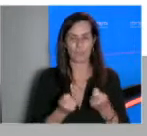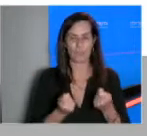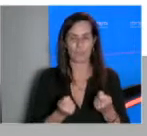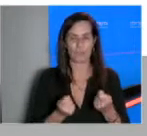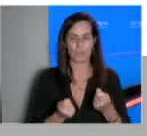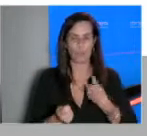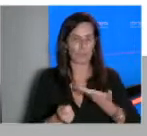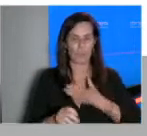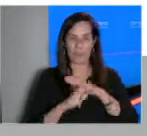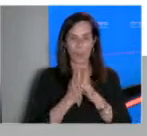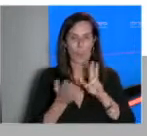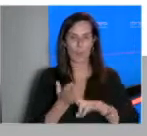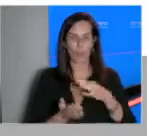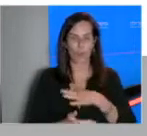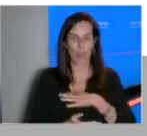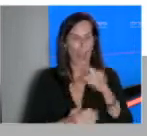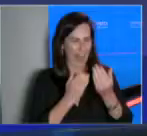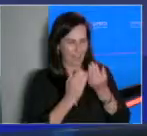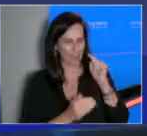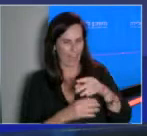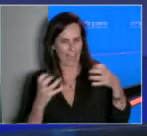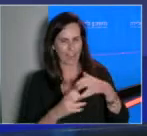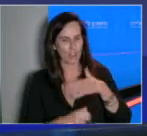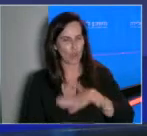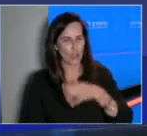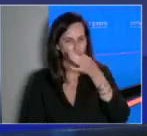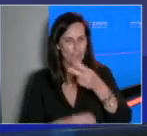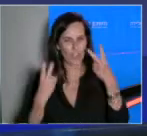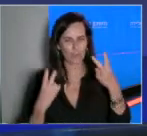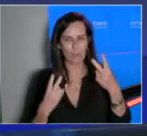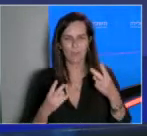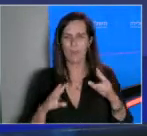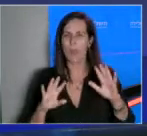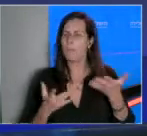שאני אקבל כל הזכויות שלי. אוקיי, אז לפני שהגעת לחברה, אני רוצה לשאול, וזה חשוב.